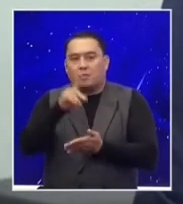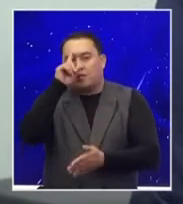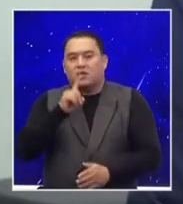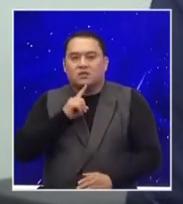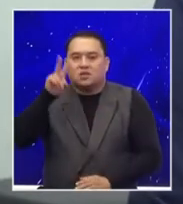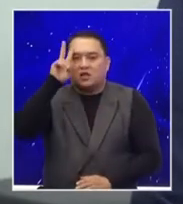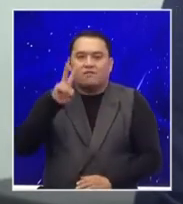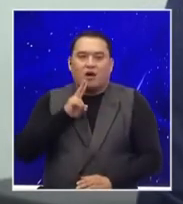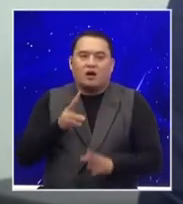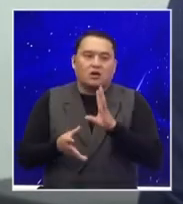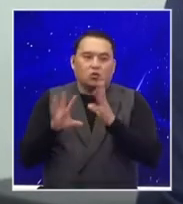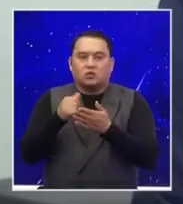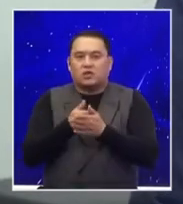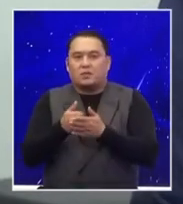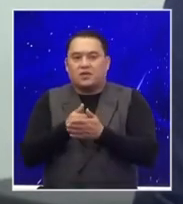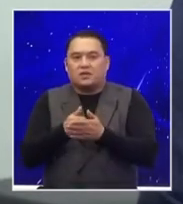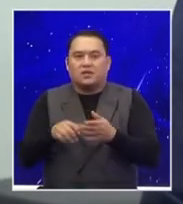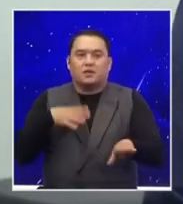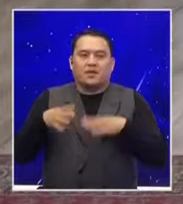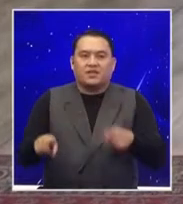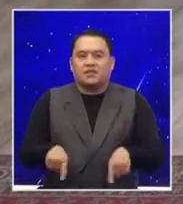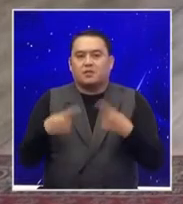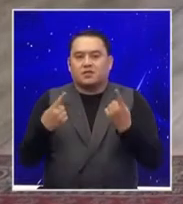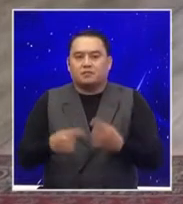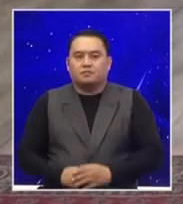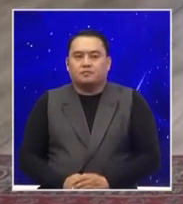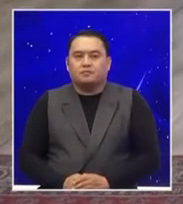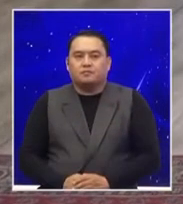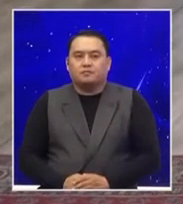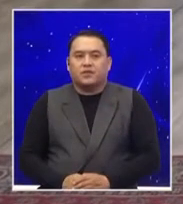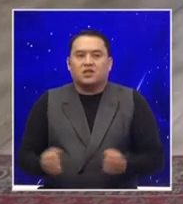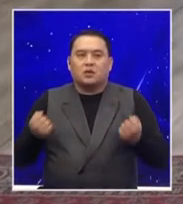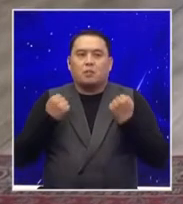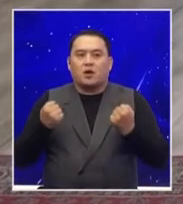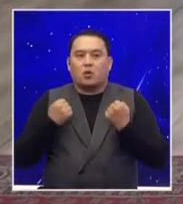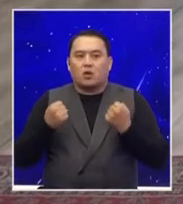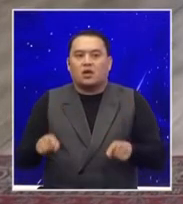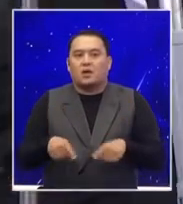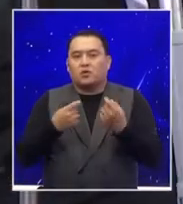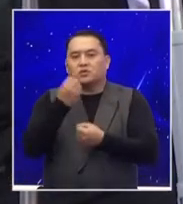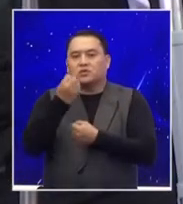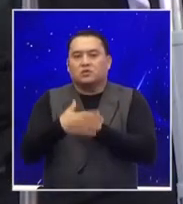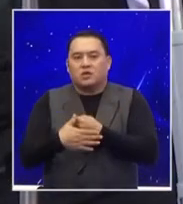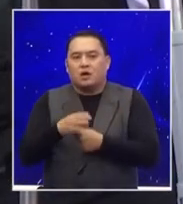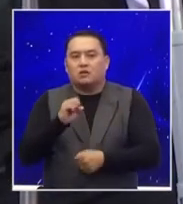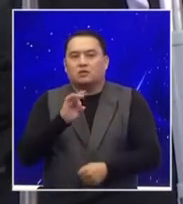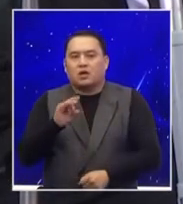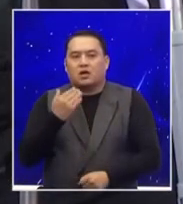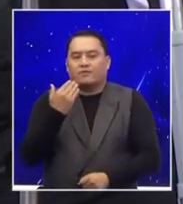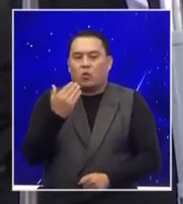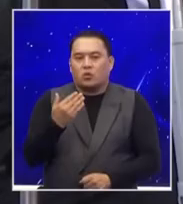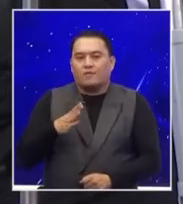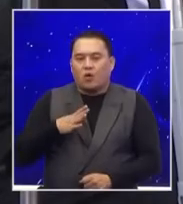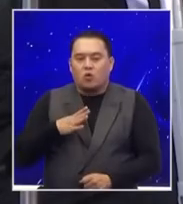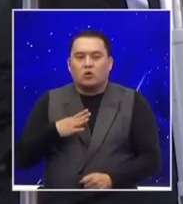два. Результат, чтобы добиться, нужна длительная реабилитация. По словам руководителя спортивного реабилитационного центра АСАР Ильдоса